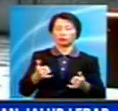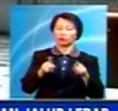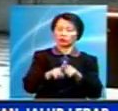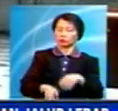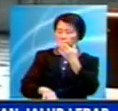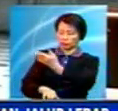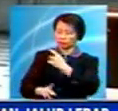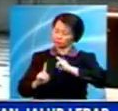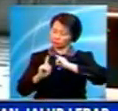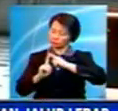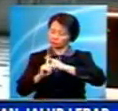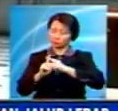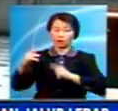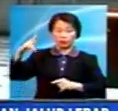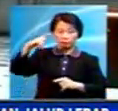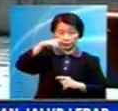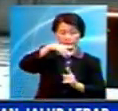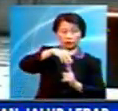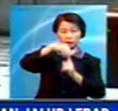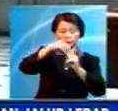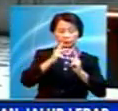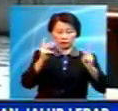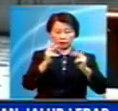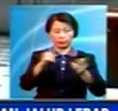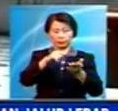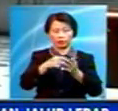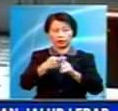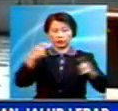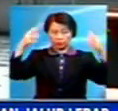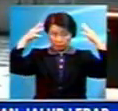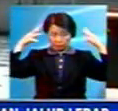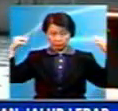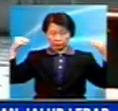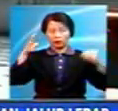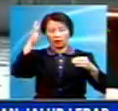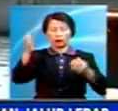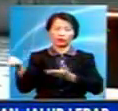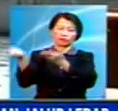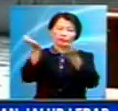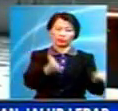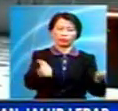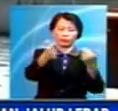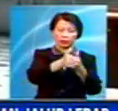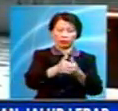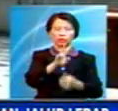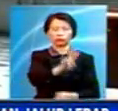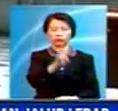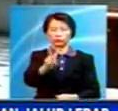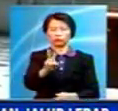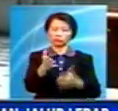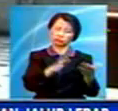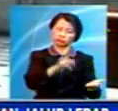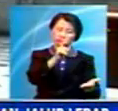juga optimis penerbangan khas Khamis ini dari Belanda akan membawa pulang 22